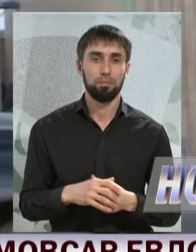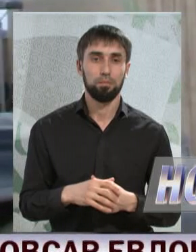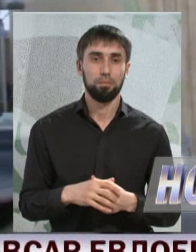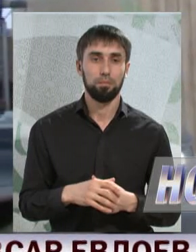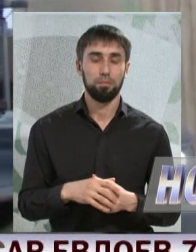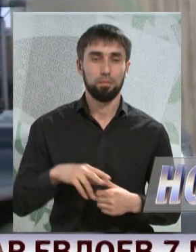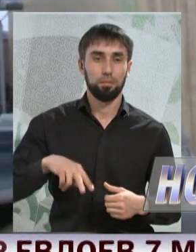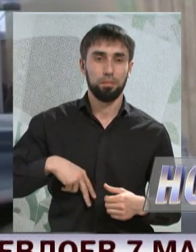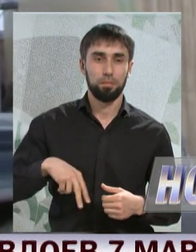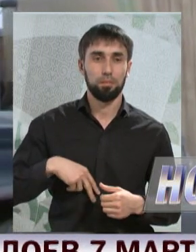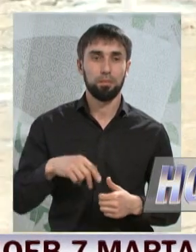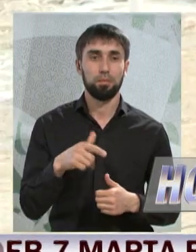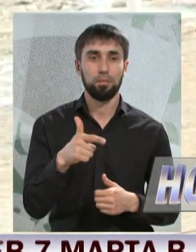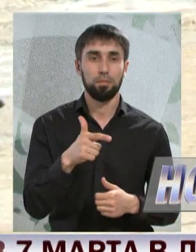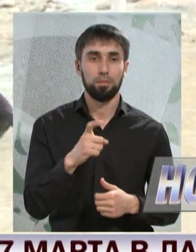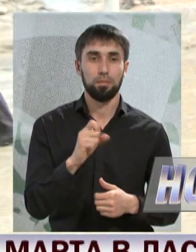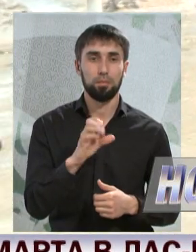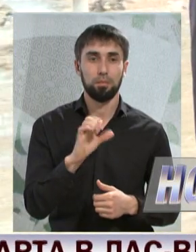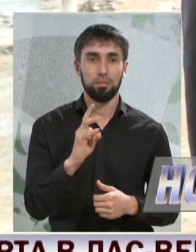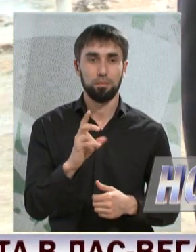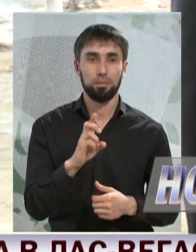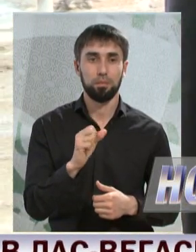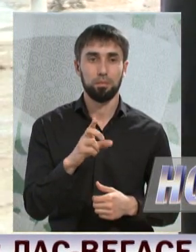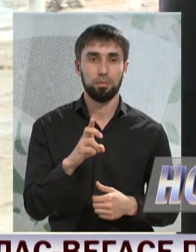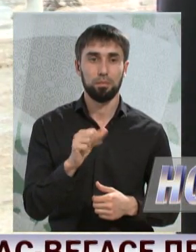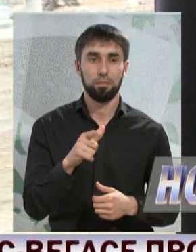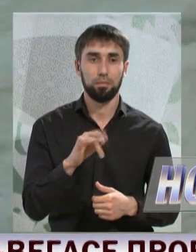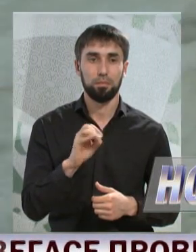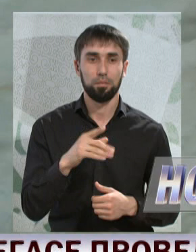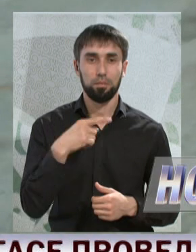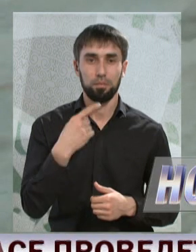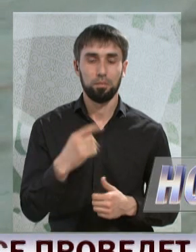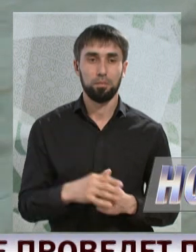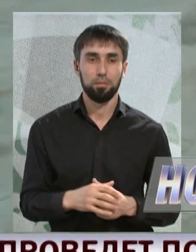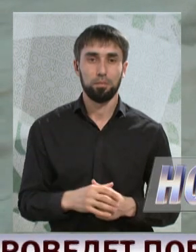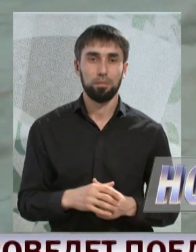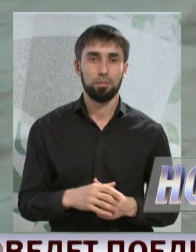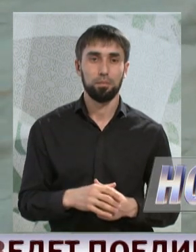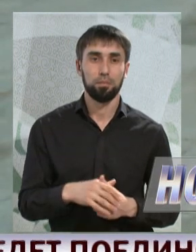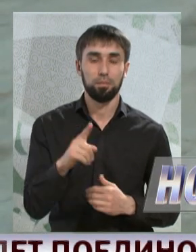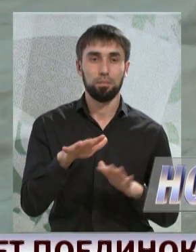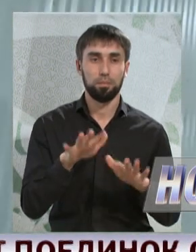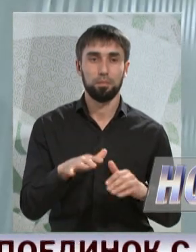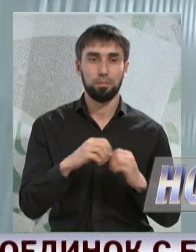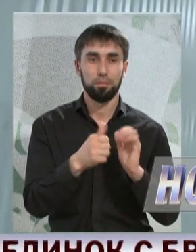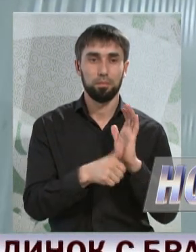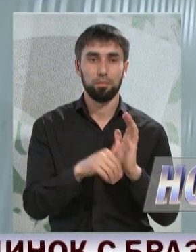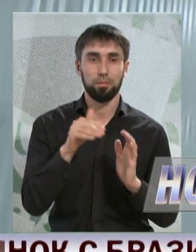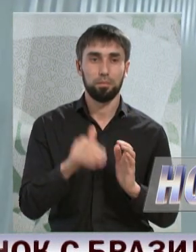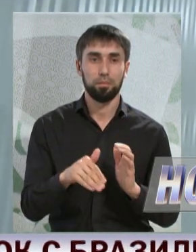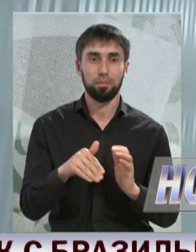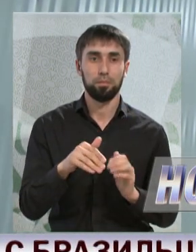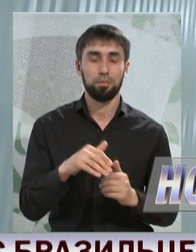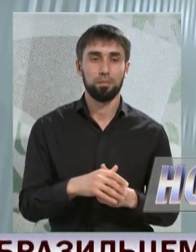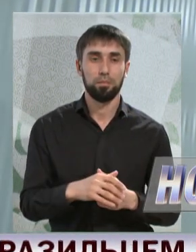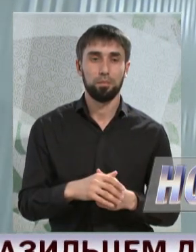Генеральный директор инвестпроекта Хасан Богатырев рассказал о его реализации. Комбинат располагается на участке площадью 16 тысяч квадратных метров.